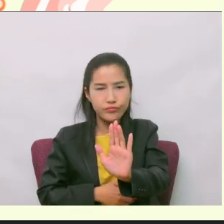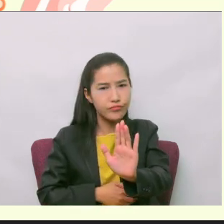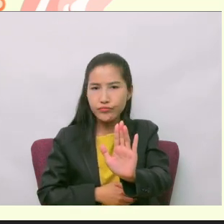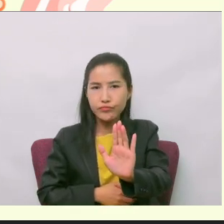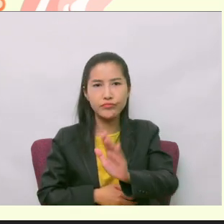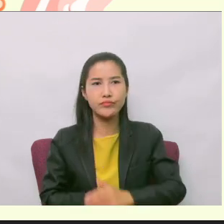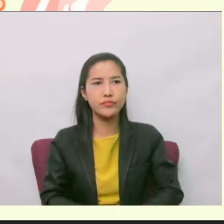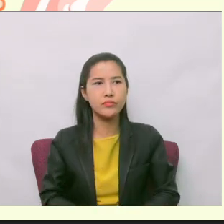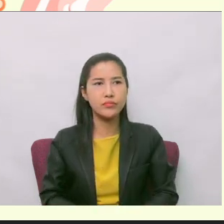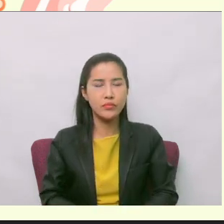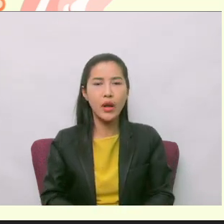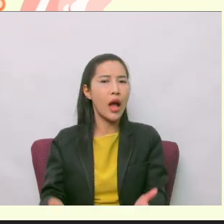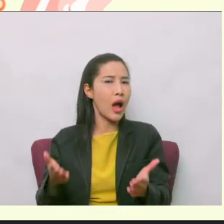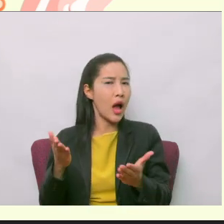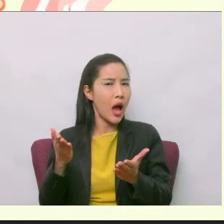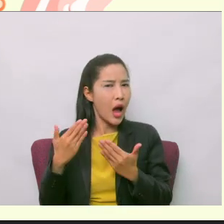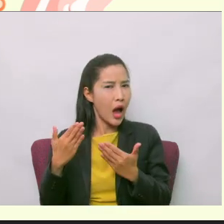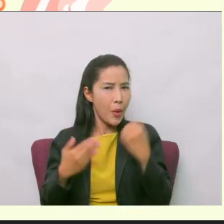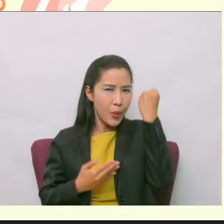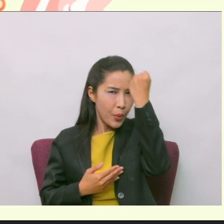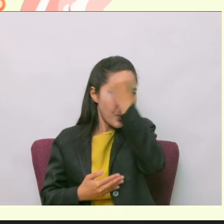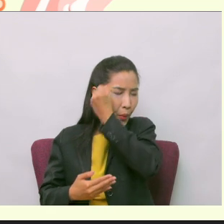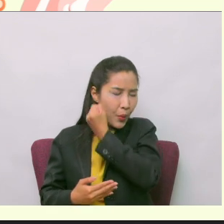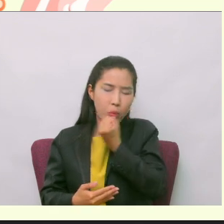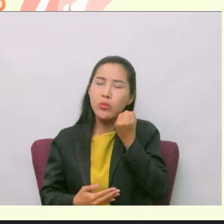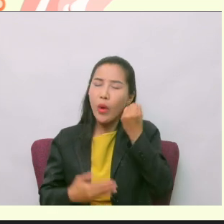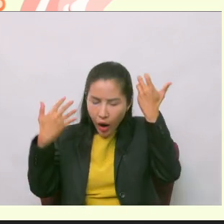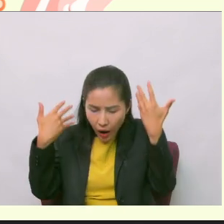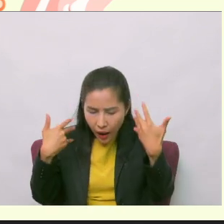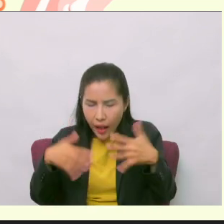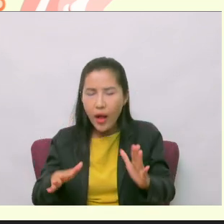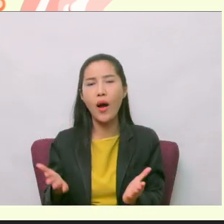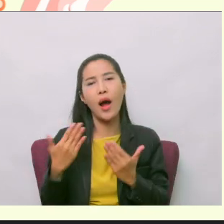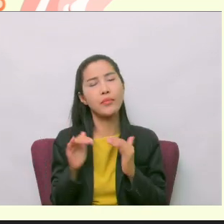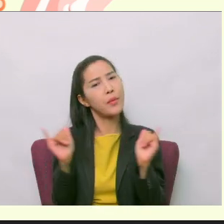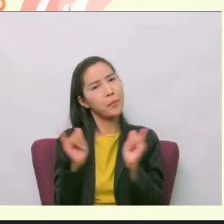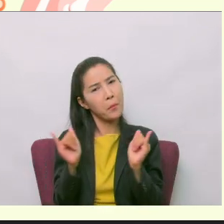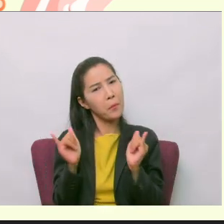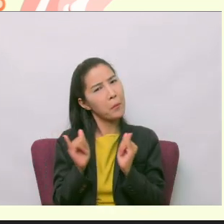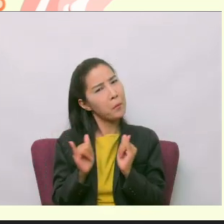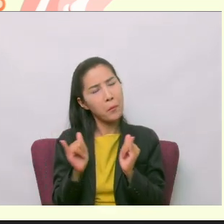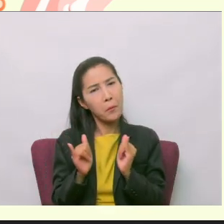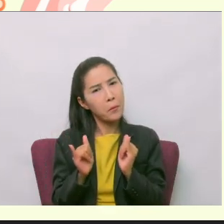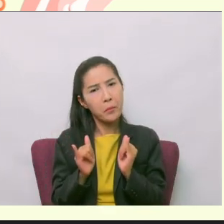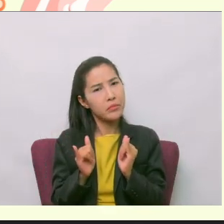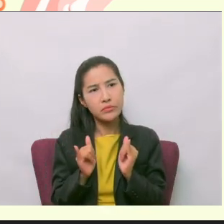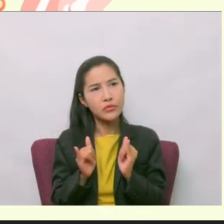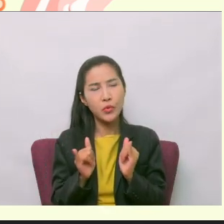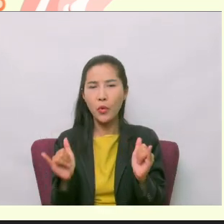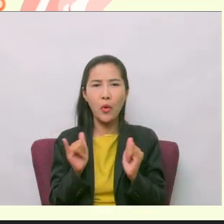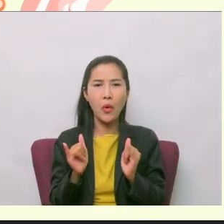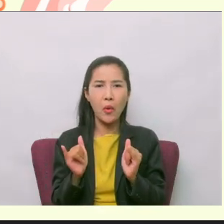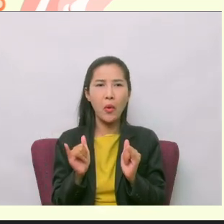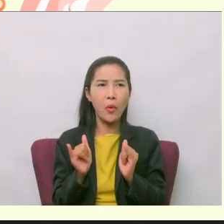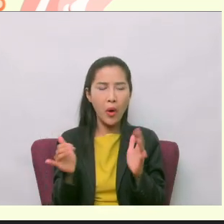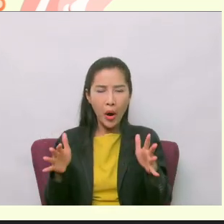าบน้ำเย็นทันทีปุ๊บเนี่ยค่ะมันก็จะทำให้นะคะอุณหภูมิความเย็นของน้ำค่ะไปกระทบกับความร้